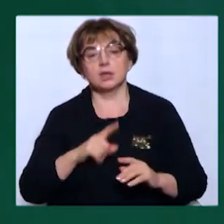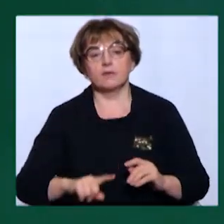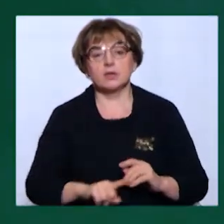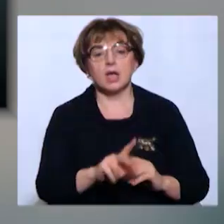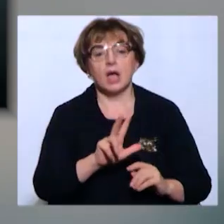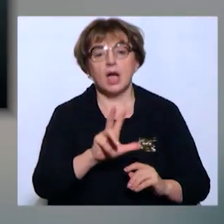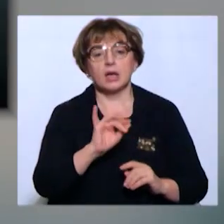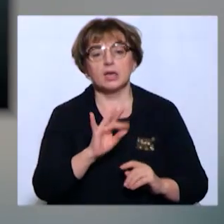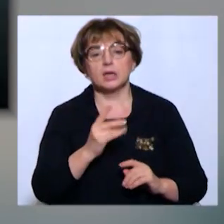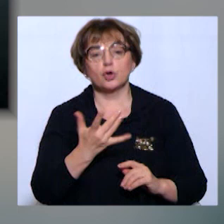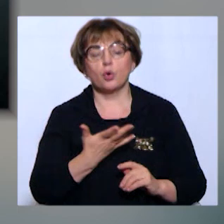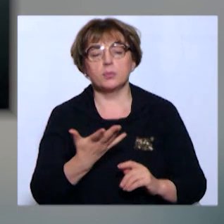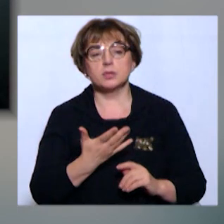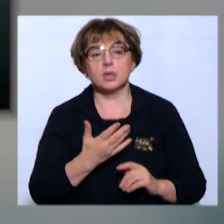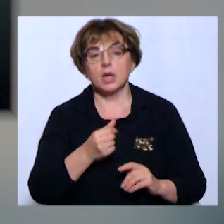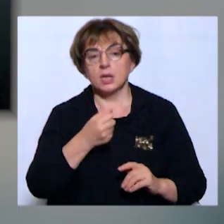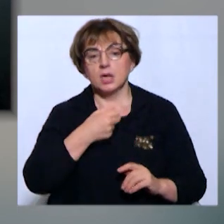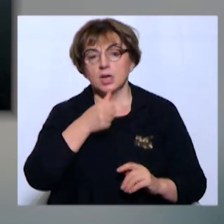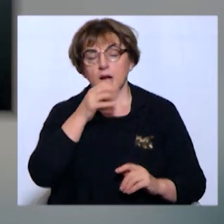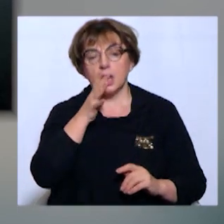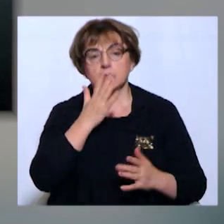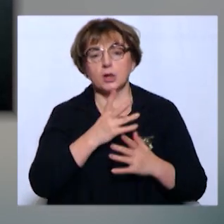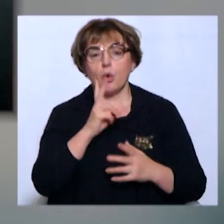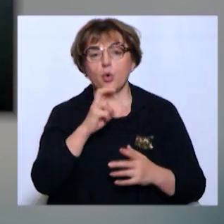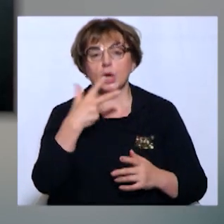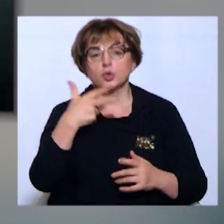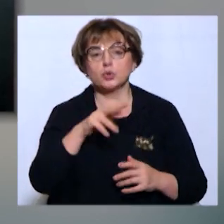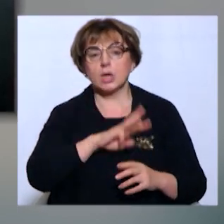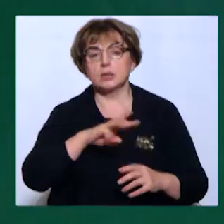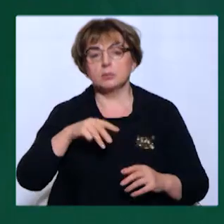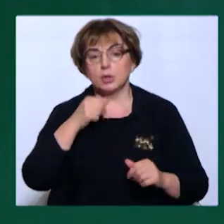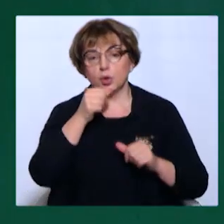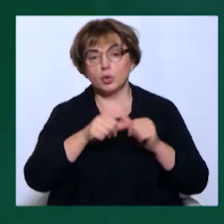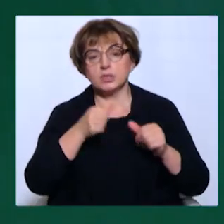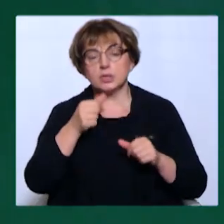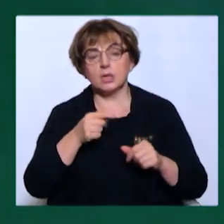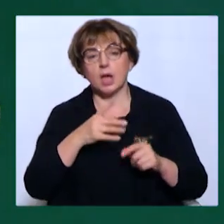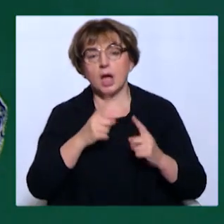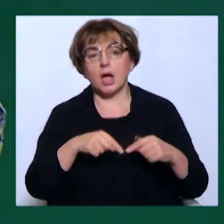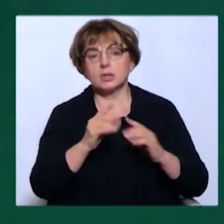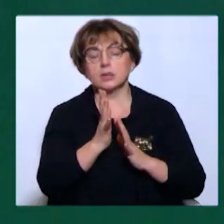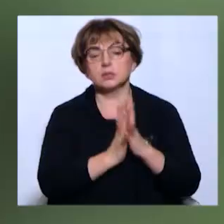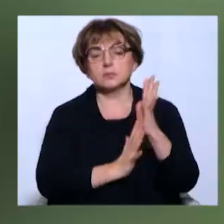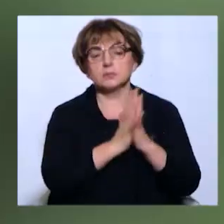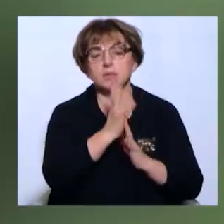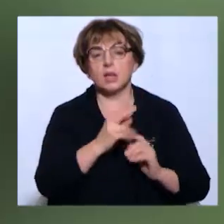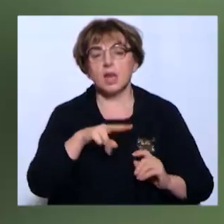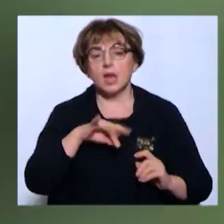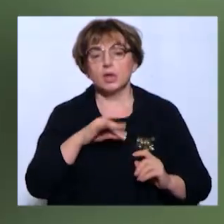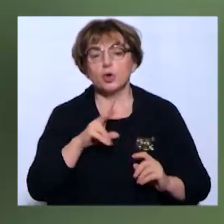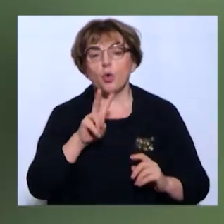ქვეწარმავალი ჰატერია, რომლის ასაკი არის 230 მილიონი წელი, ასევე მცენარე გინკო, რომლის ასაკი